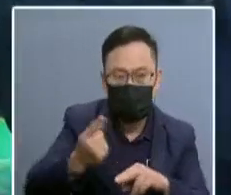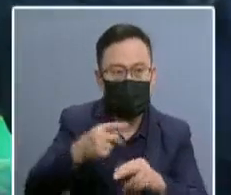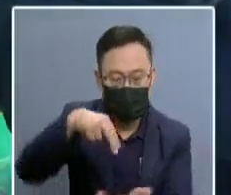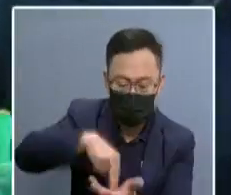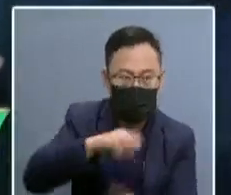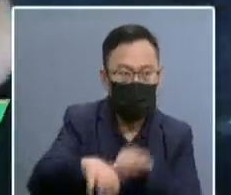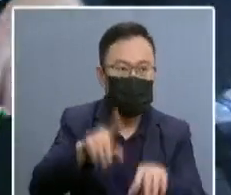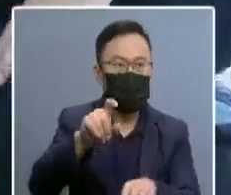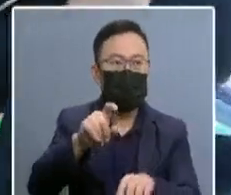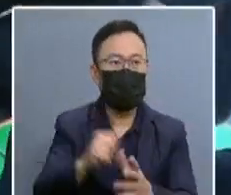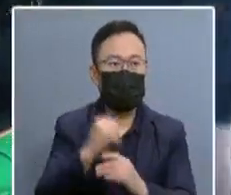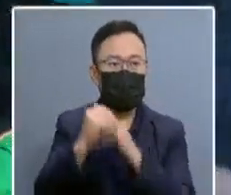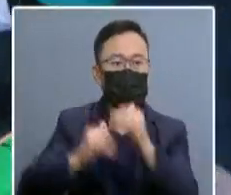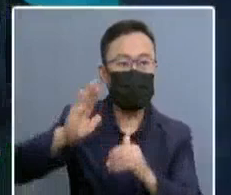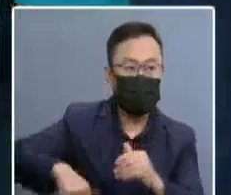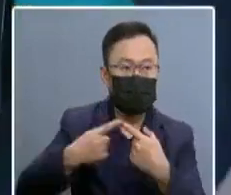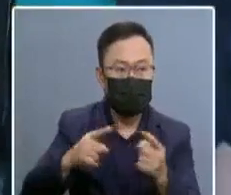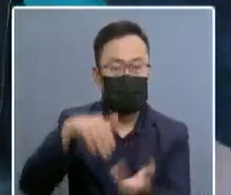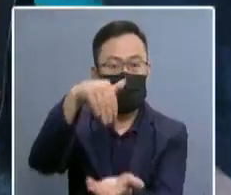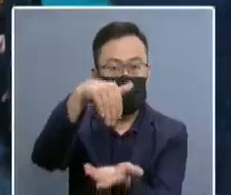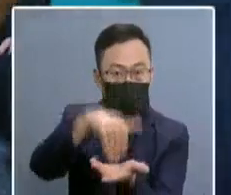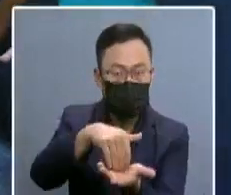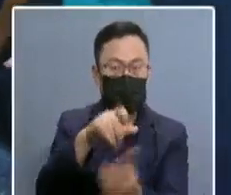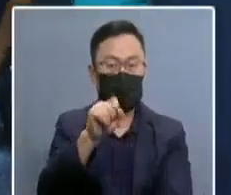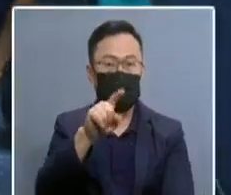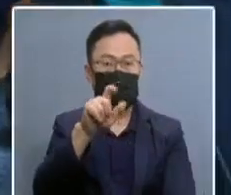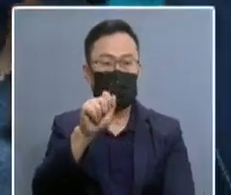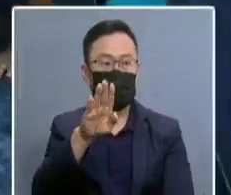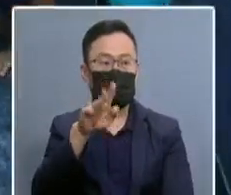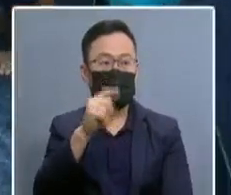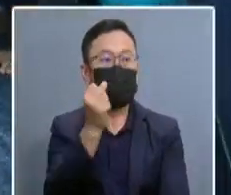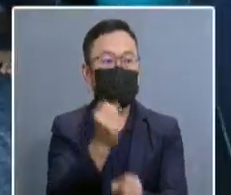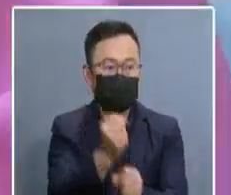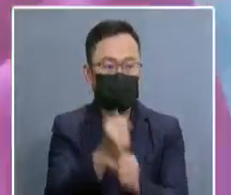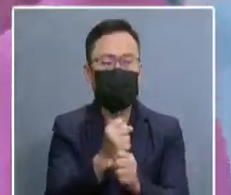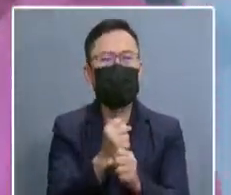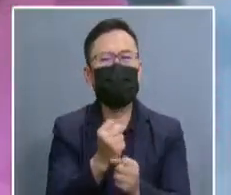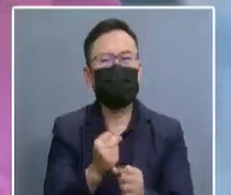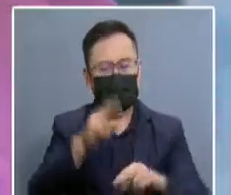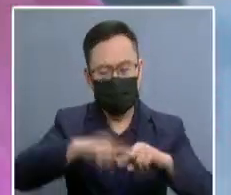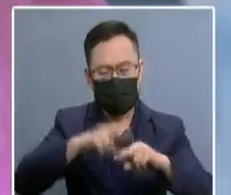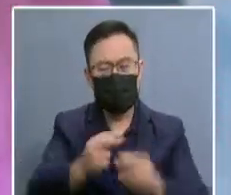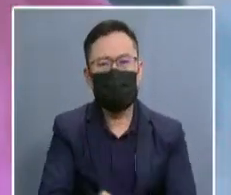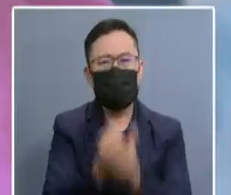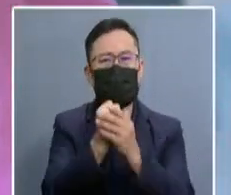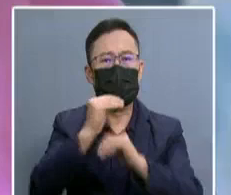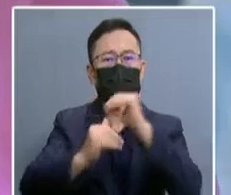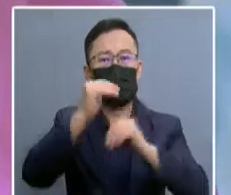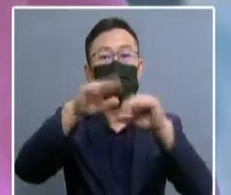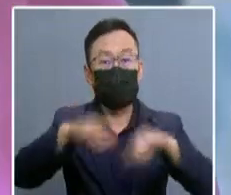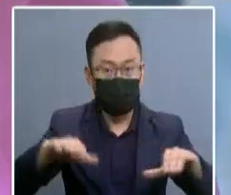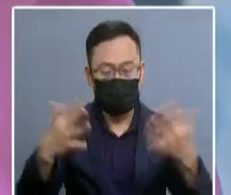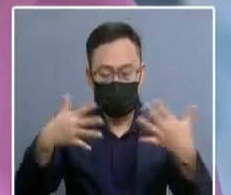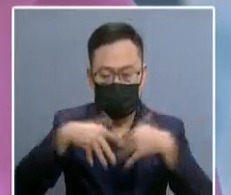การบริหารจังหวัดชายแดนภาคใต้หรือสบต.มอบเก้าอี้สุขใจหรือเก้าอี้ที่ช่วยเสริมพัฒนาการให้กับเด็กและประสานความช่วยเ